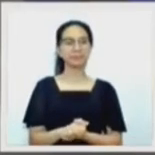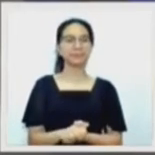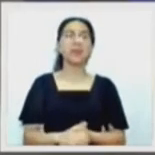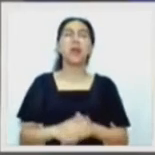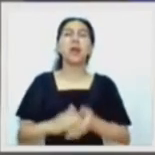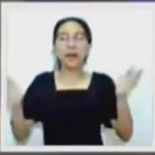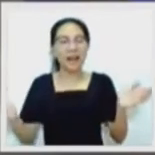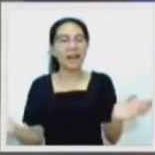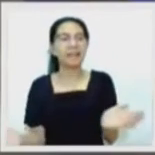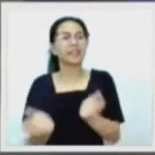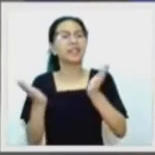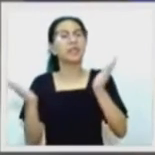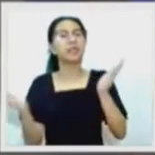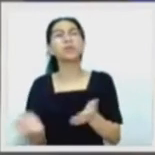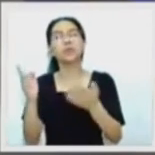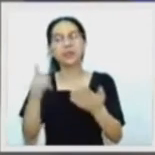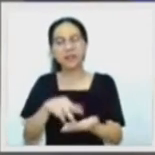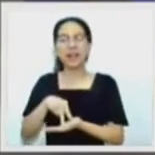Ating